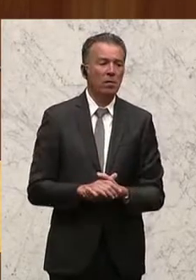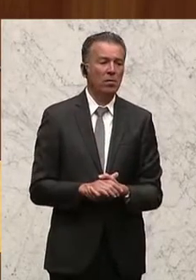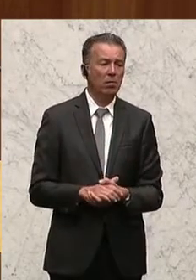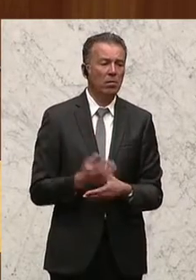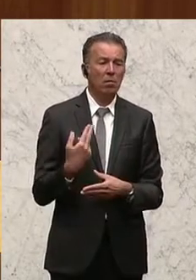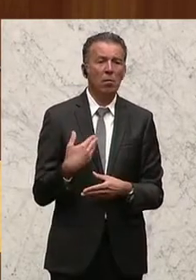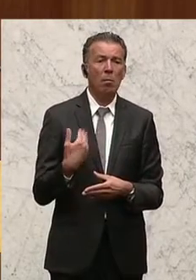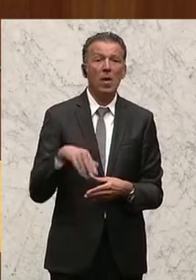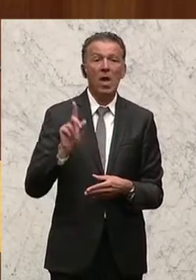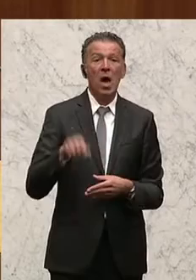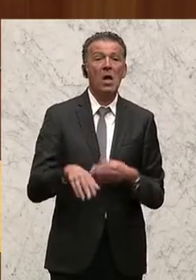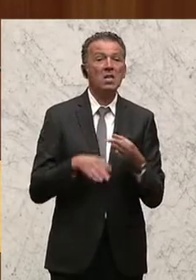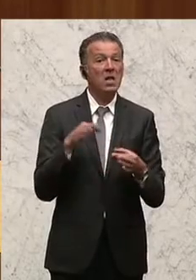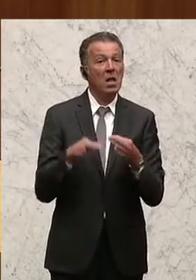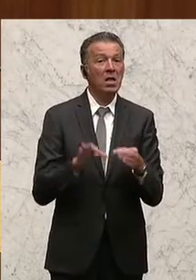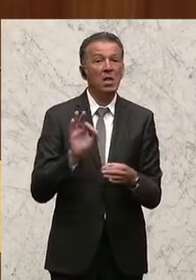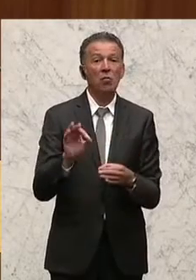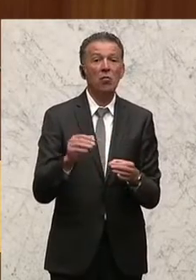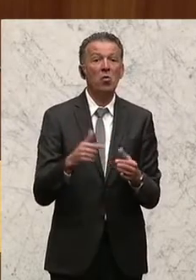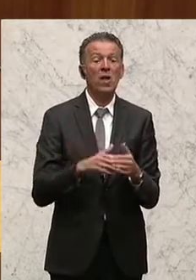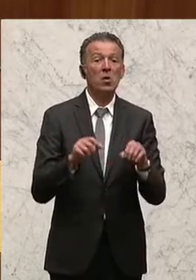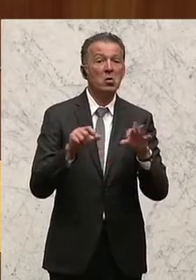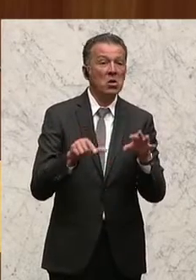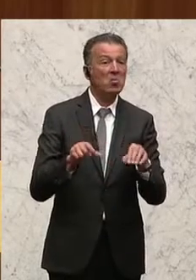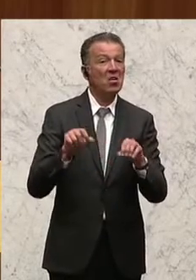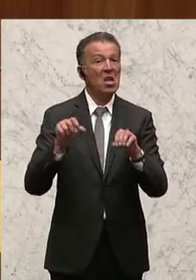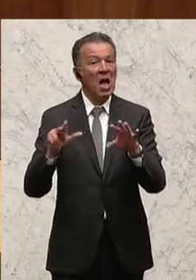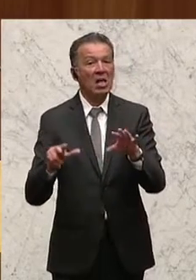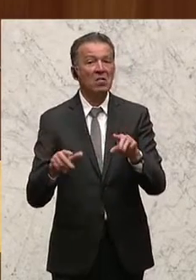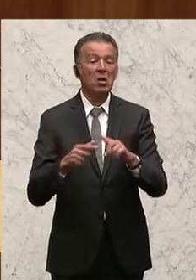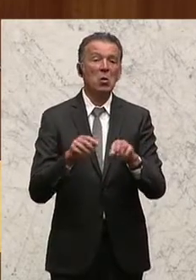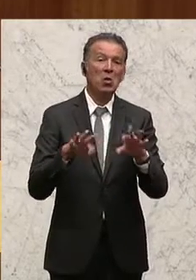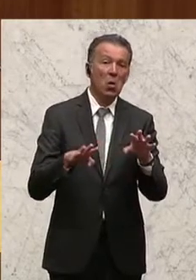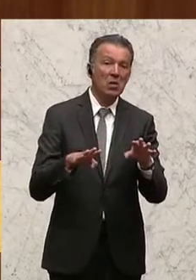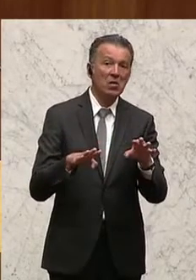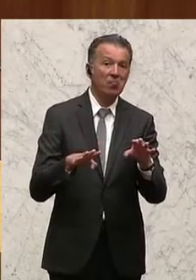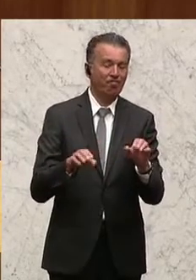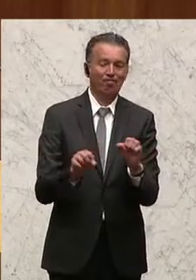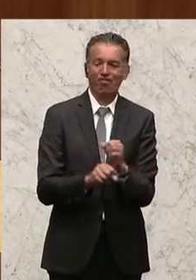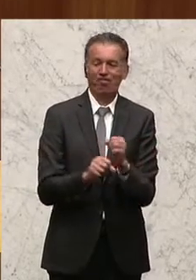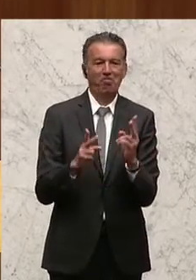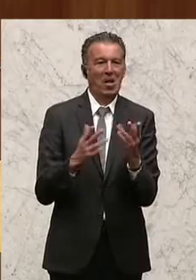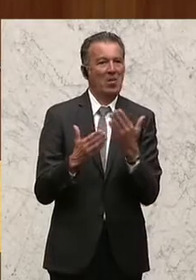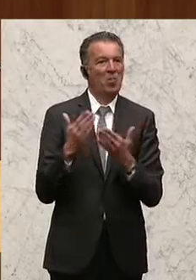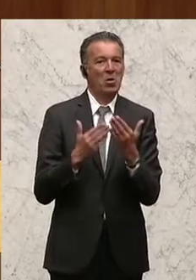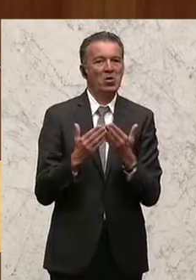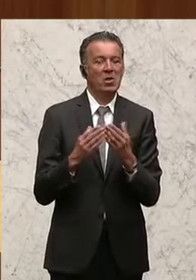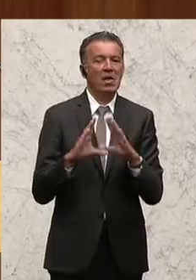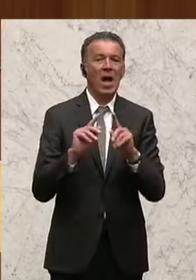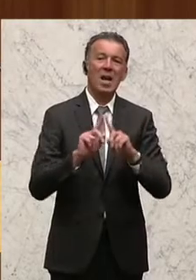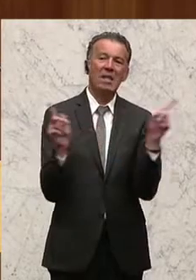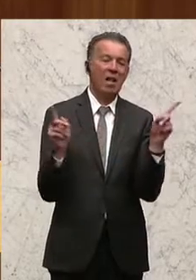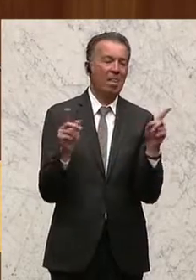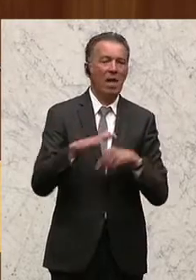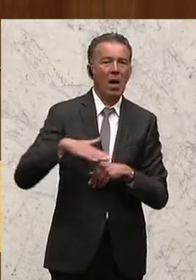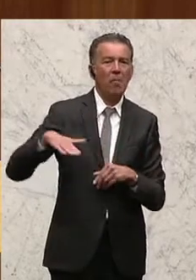Strategien kann ich mir für 2017, für 2018 und 2019 nicht vorstellen. Alles andere, alles was in